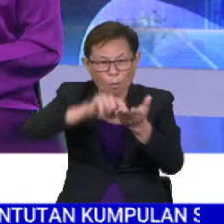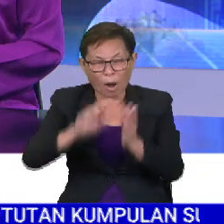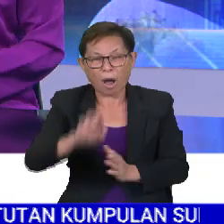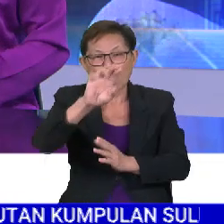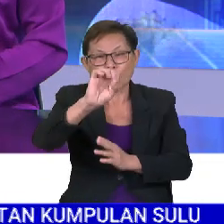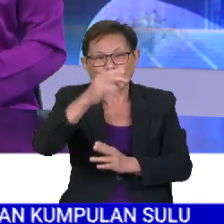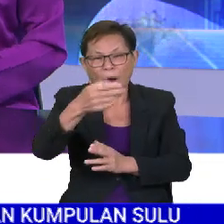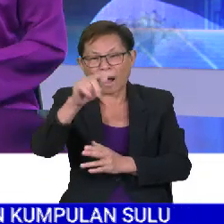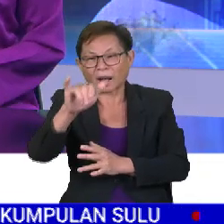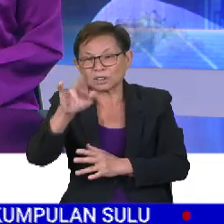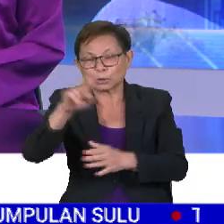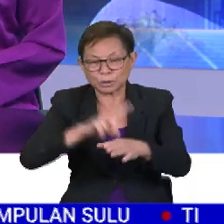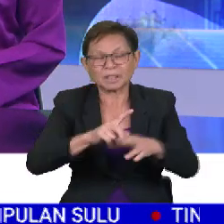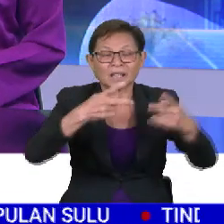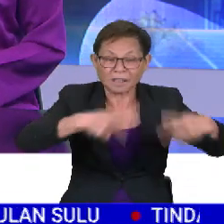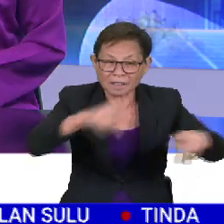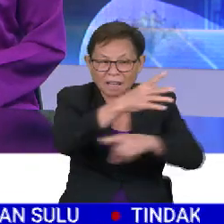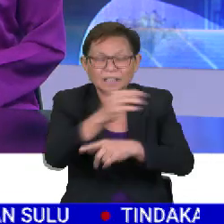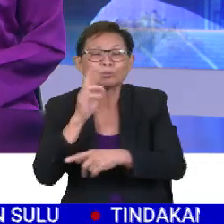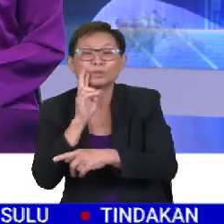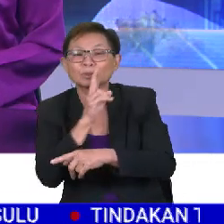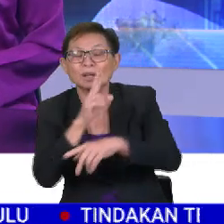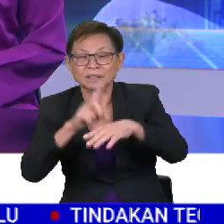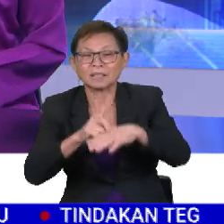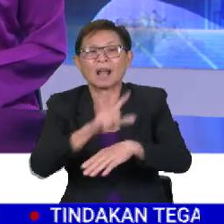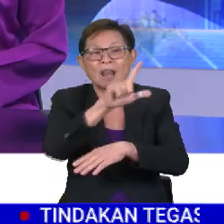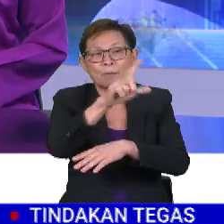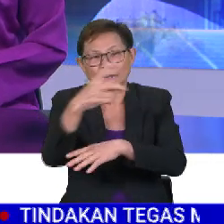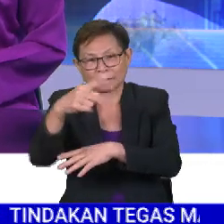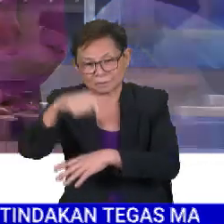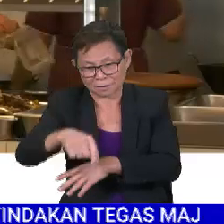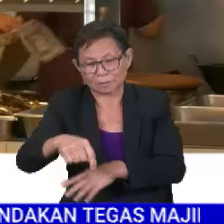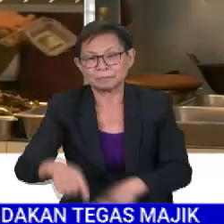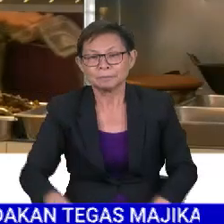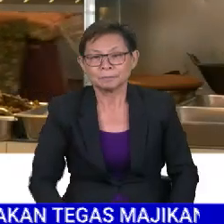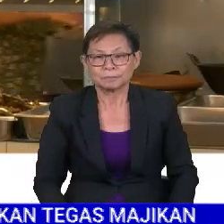Rohayu Abdul Wahab di premis makanan sekitar Lembah Kelang.